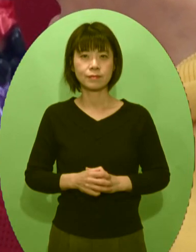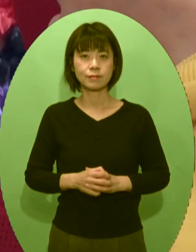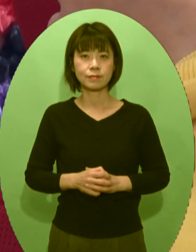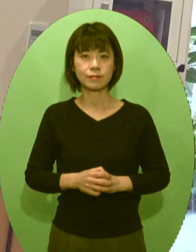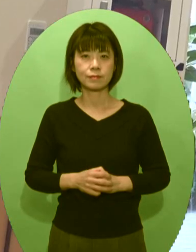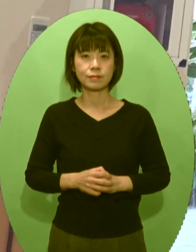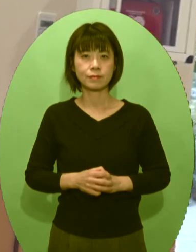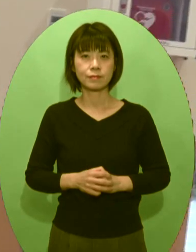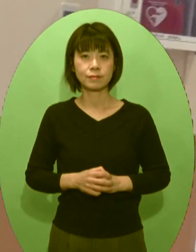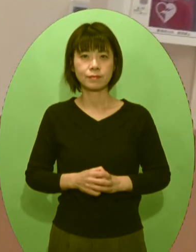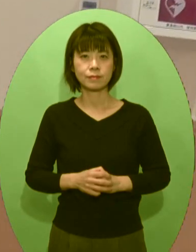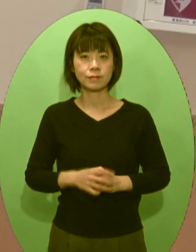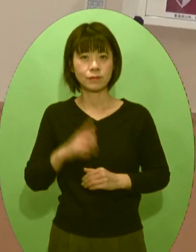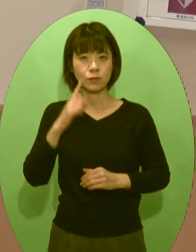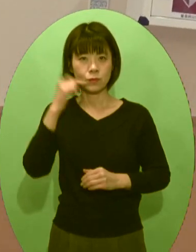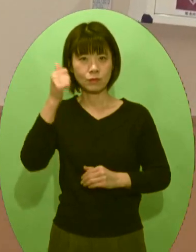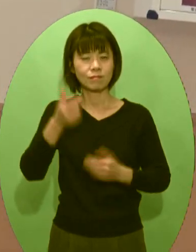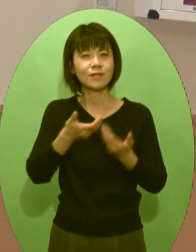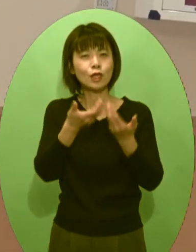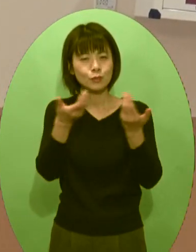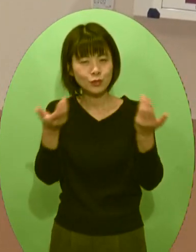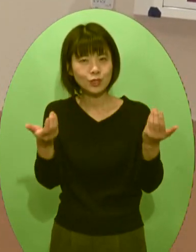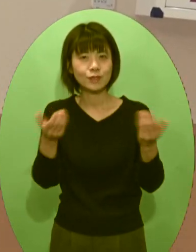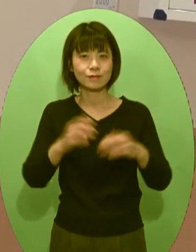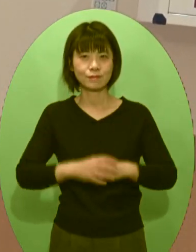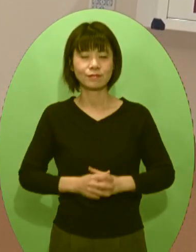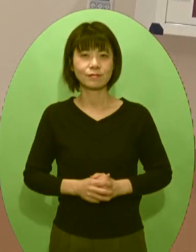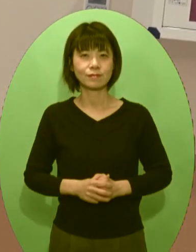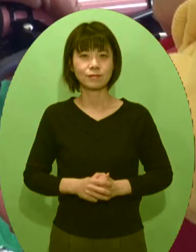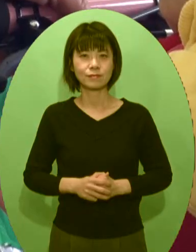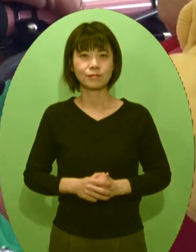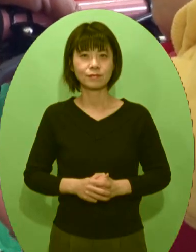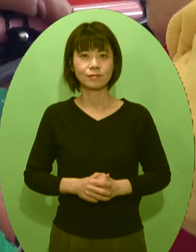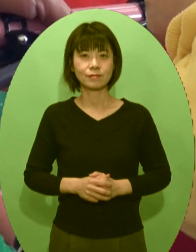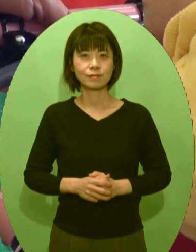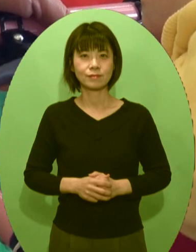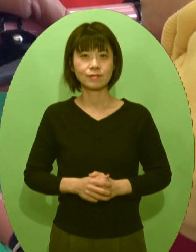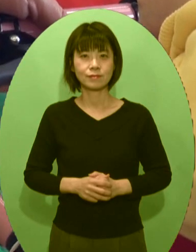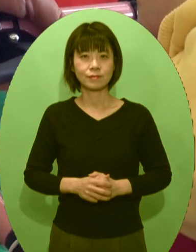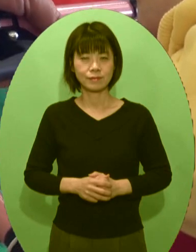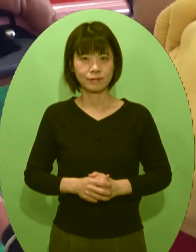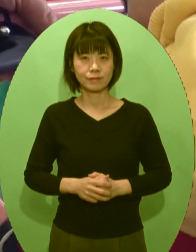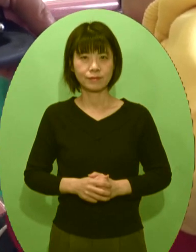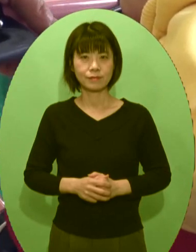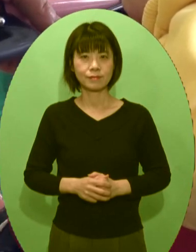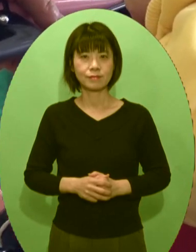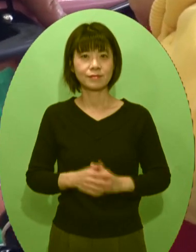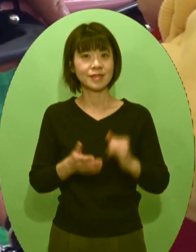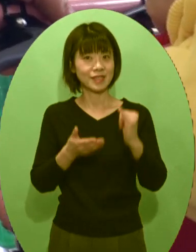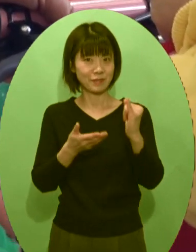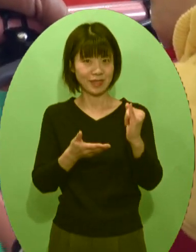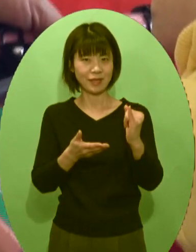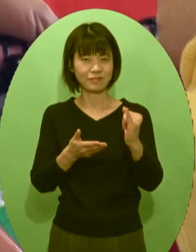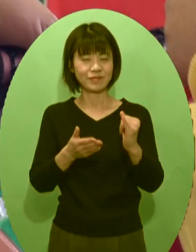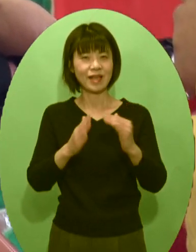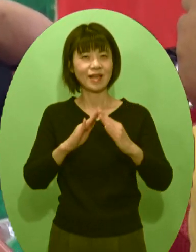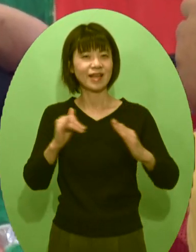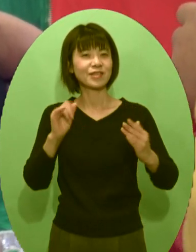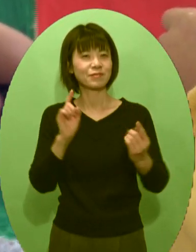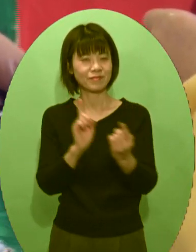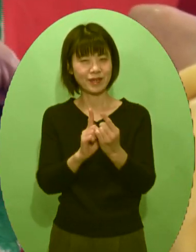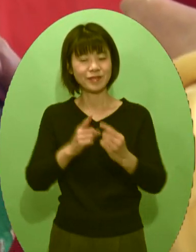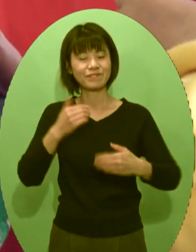キミちゃん 久しぶり、 アップアップや キミさんは家族に会えて上機